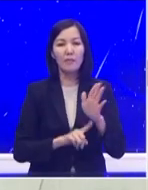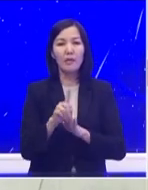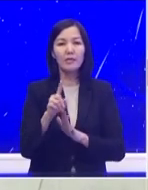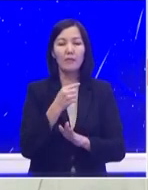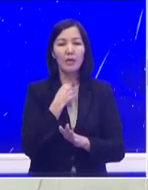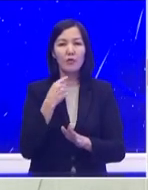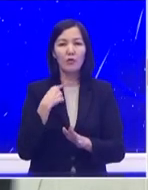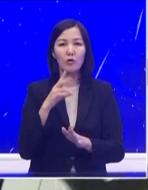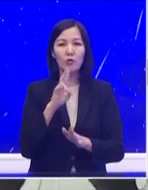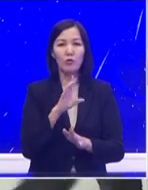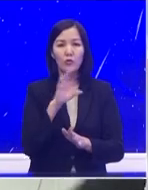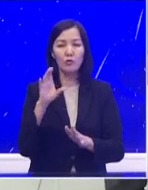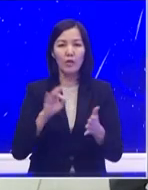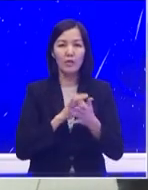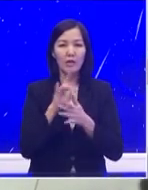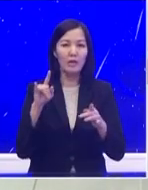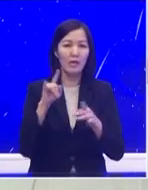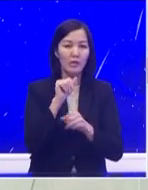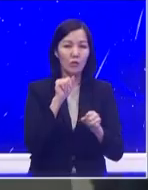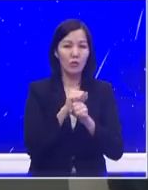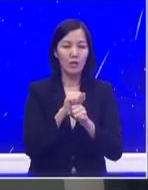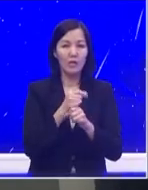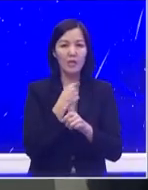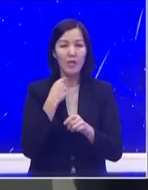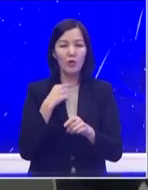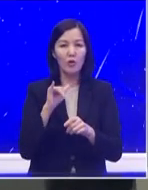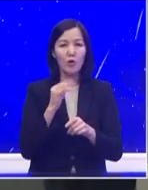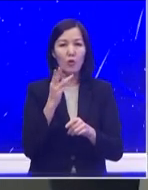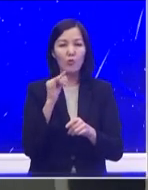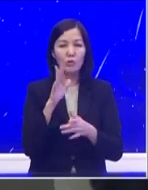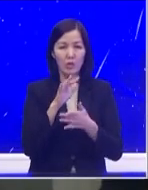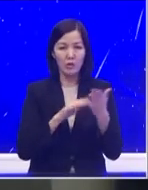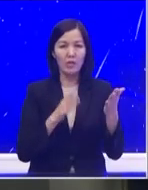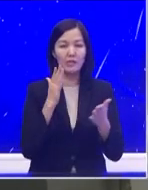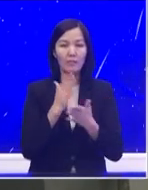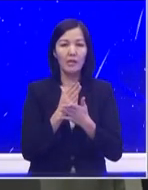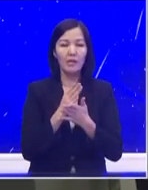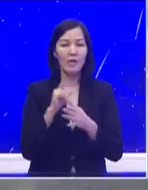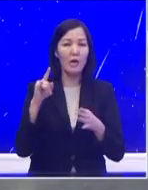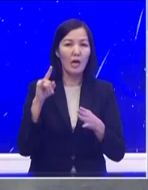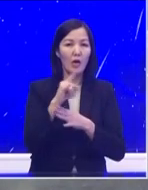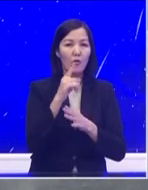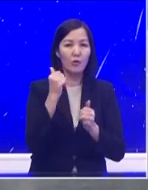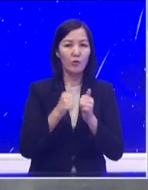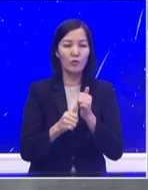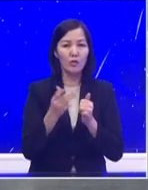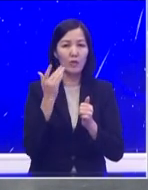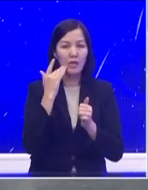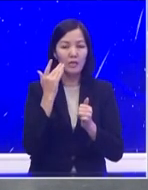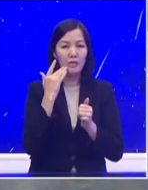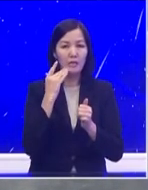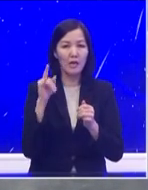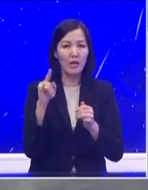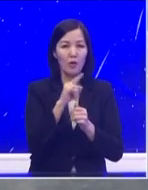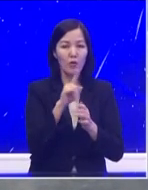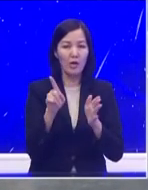әуе қатынасы уақытша тоқтатылады. Ал облыс орталығынан Үшаралға сапар жалғаса береді. Әуе рейсі күнделікті әдеттегі уақытта